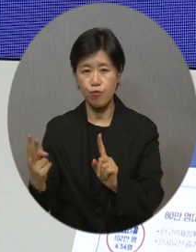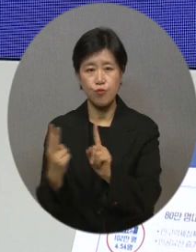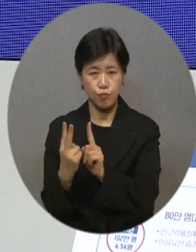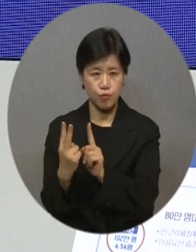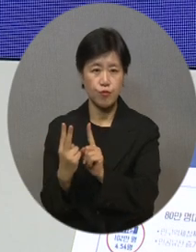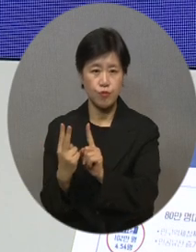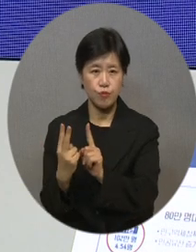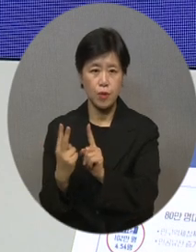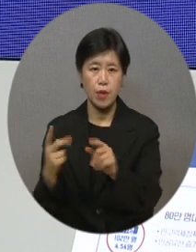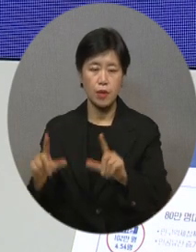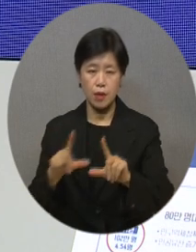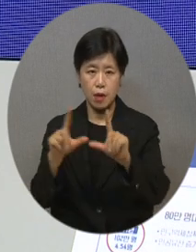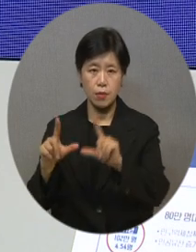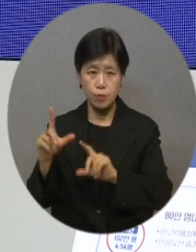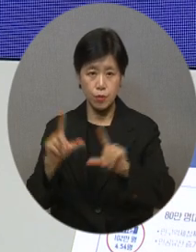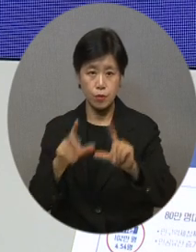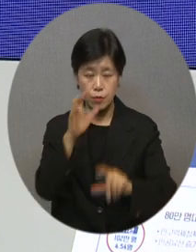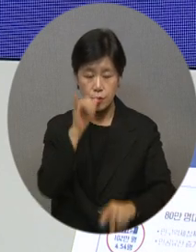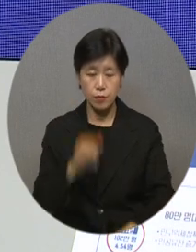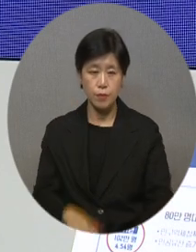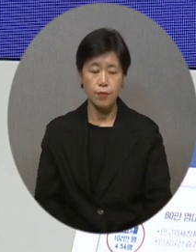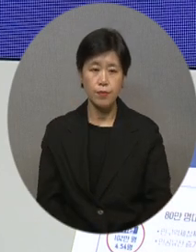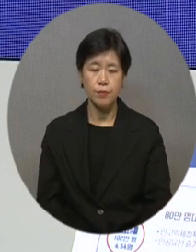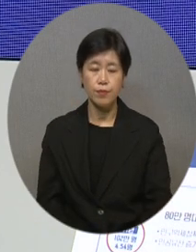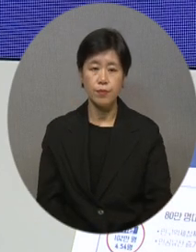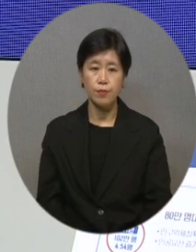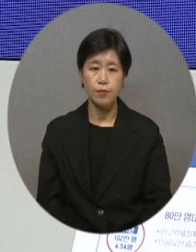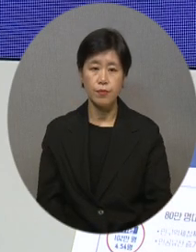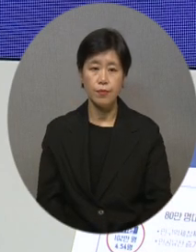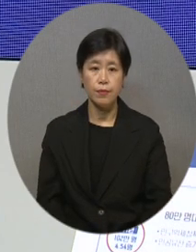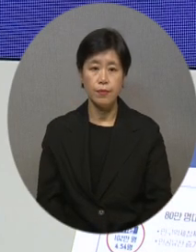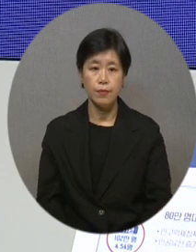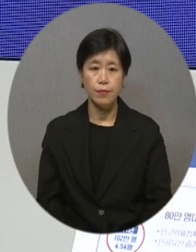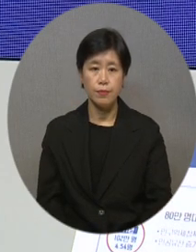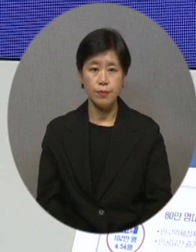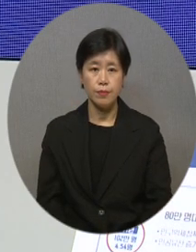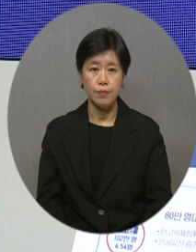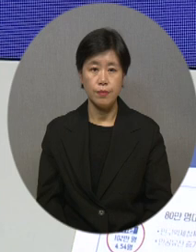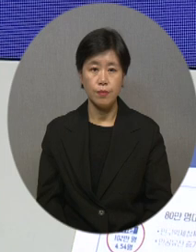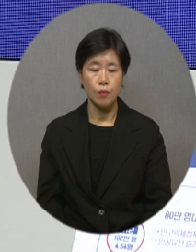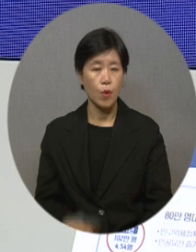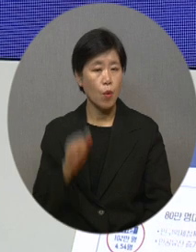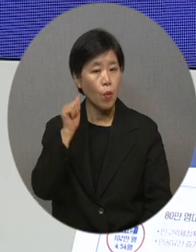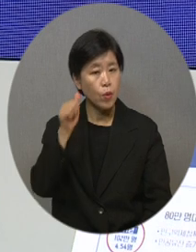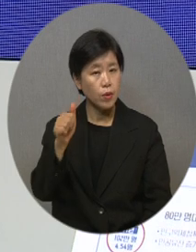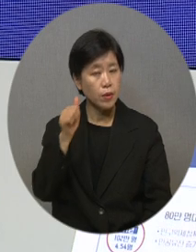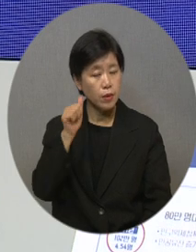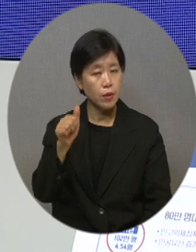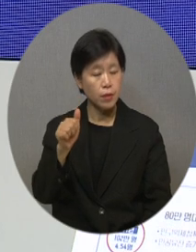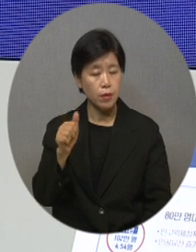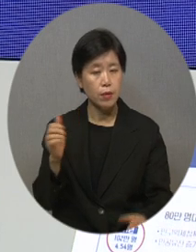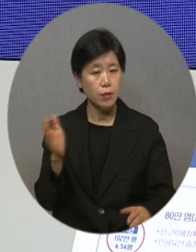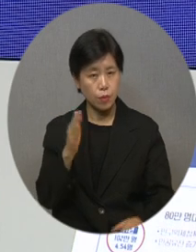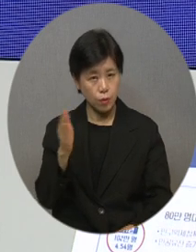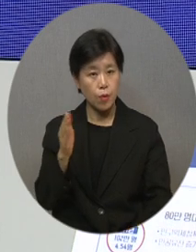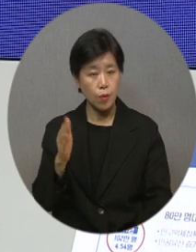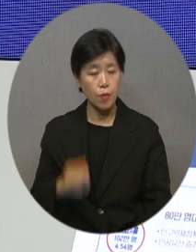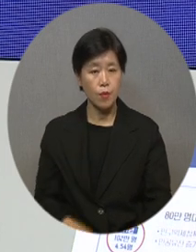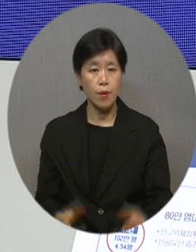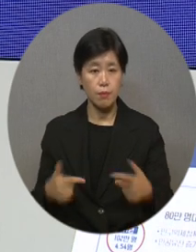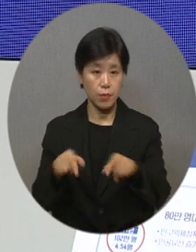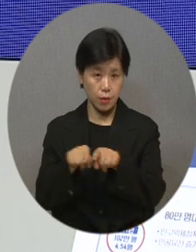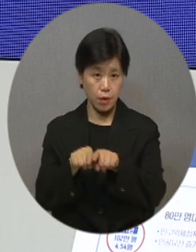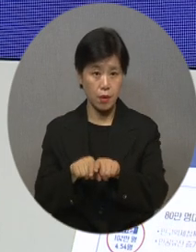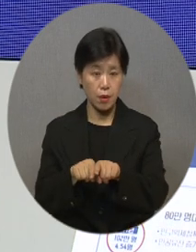가는 패턴으로 되어 있는데요. 보니까 그 주 5일 정도를 보통 하고 그 이틀 정도는